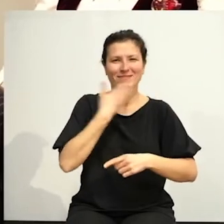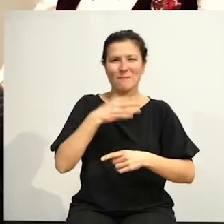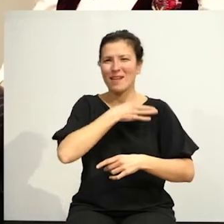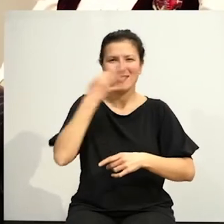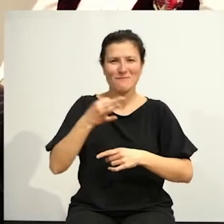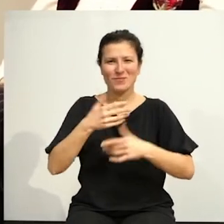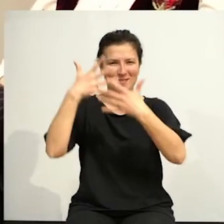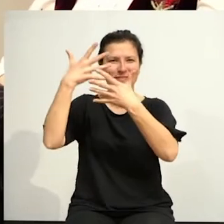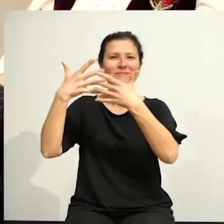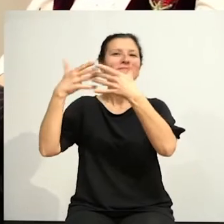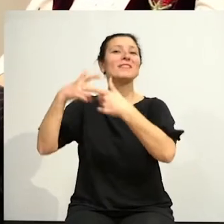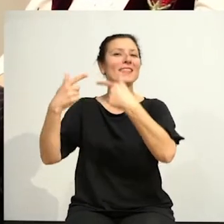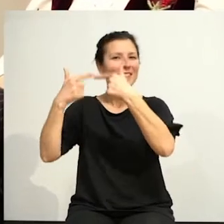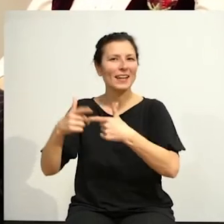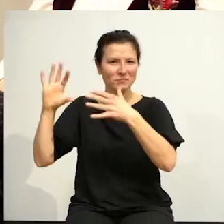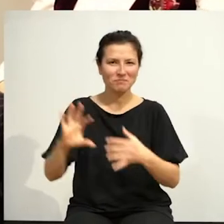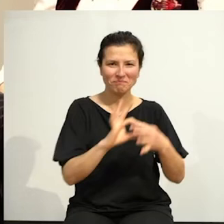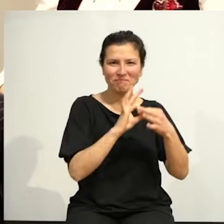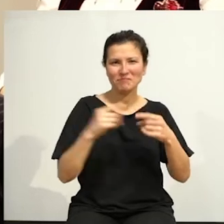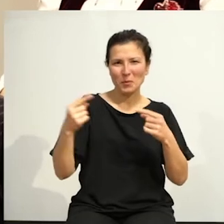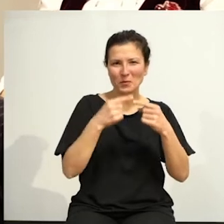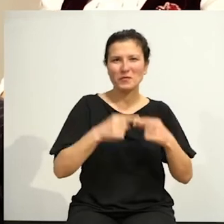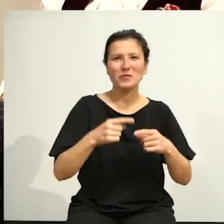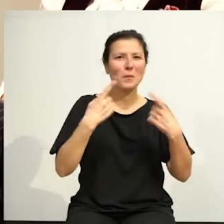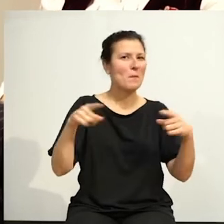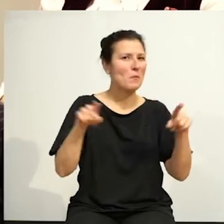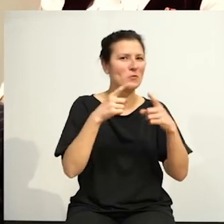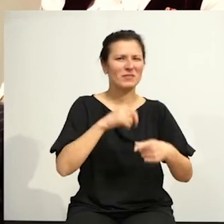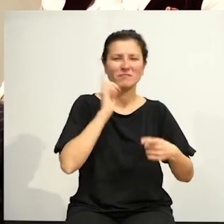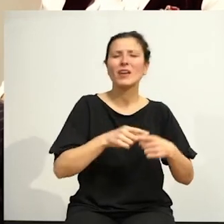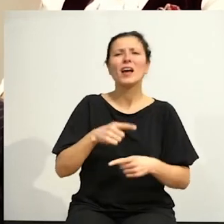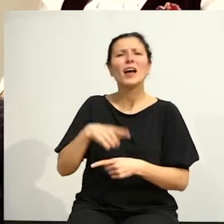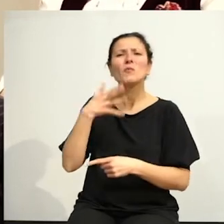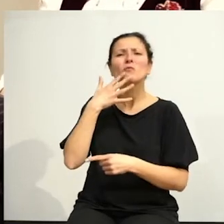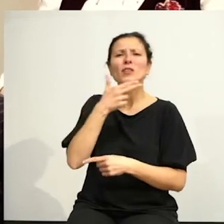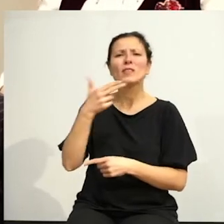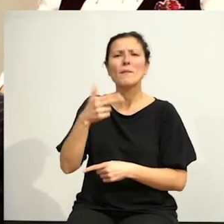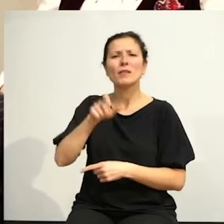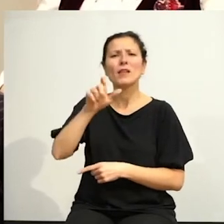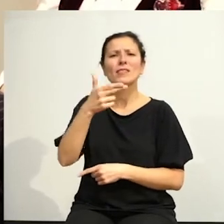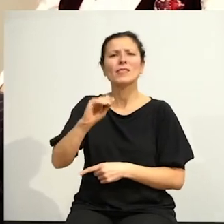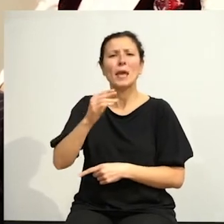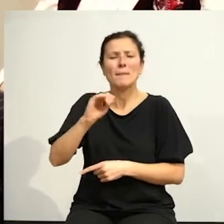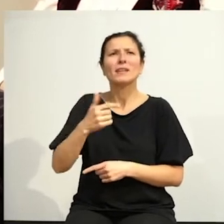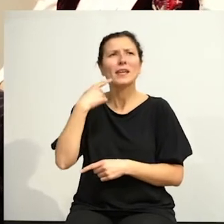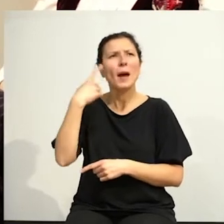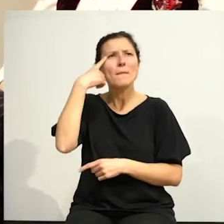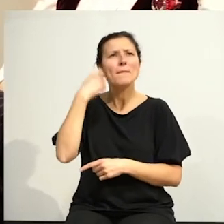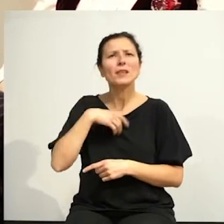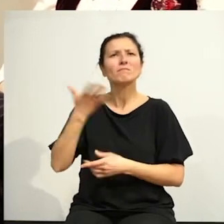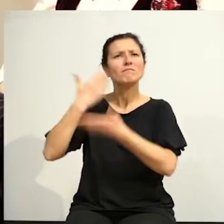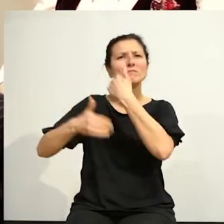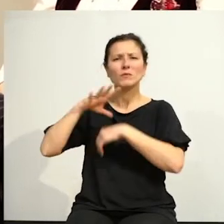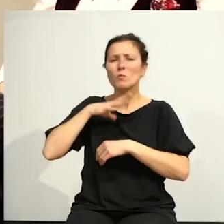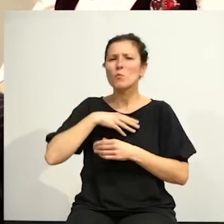metalowej muzyki. Ale też, jak mówiłeś o tym Niemenie, ja pamiętam, przez jakiś czas uczyłem w Ameryce i